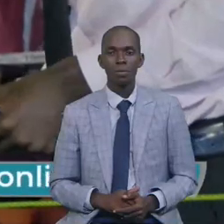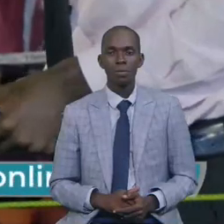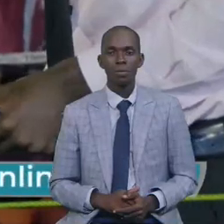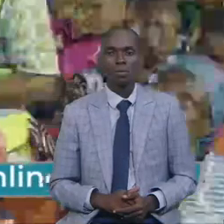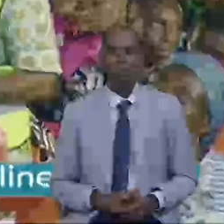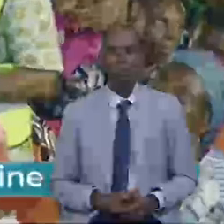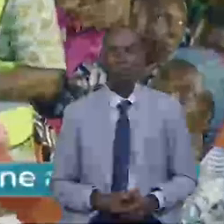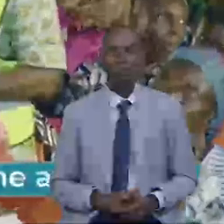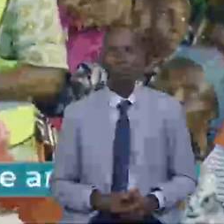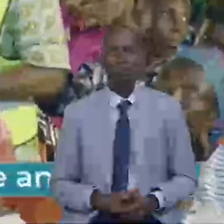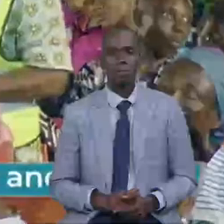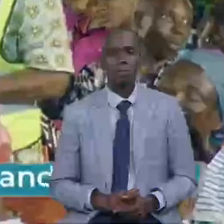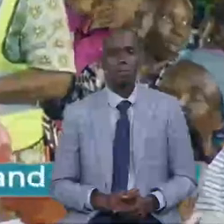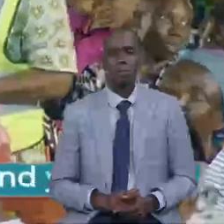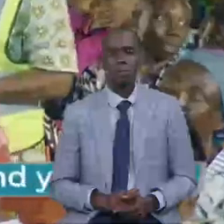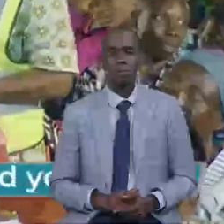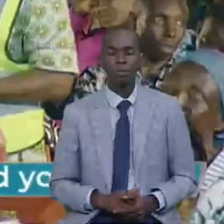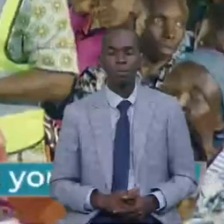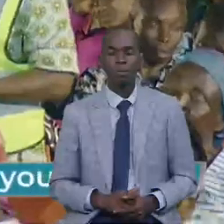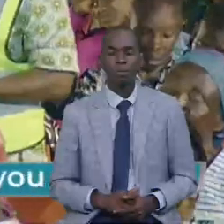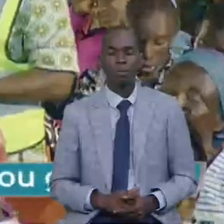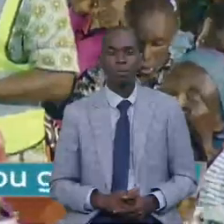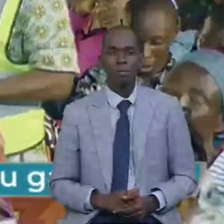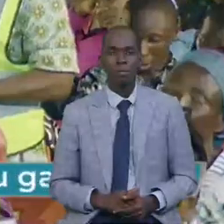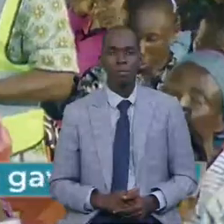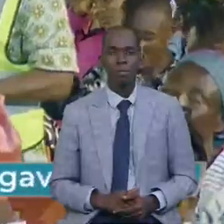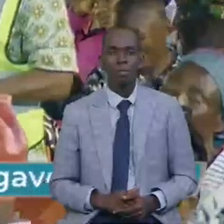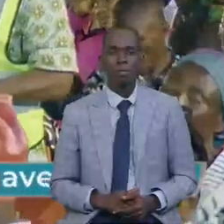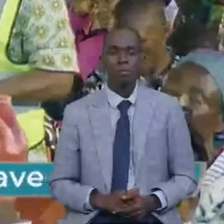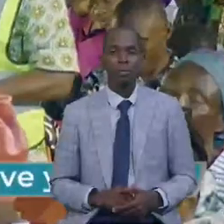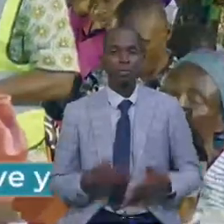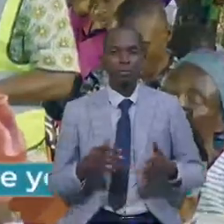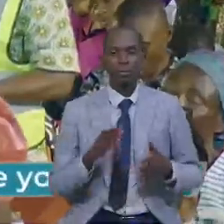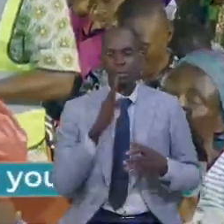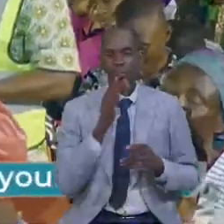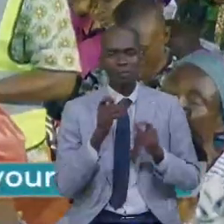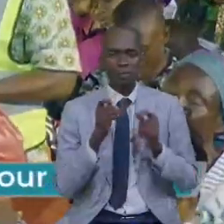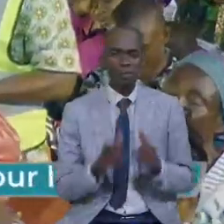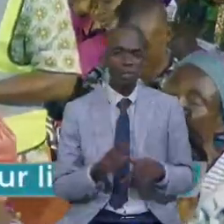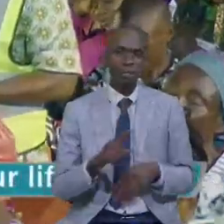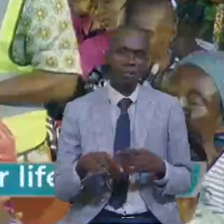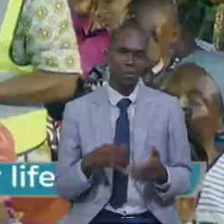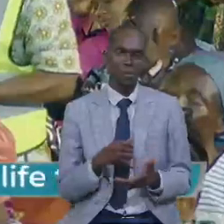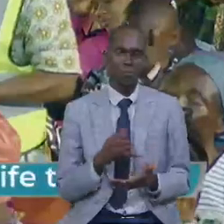rapidement occupons-nous de cela qui ont donné le via Christ